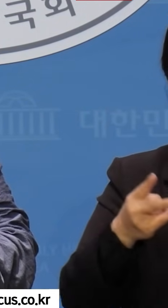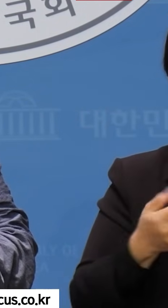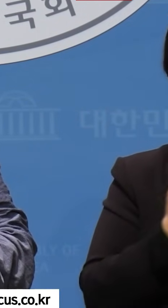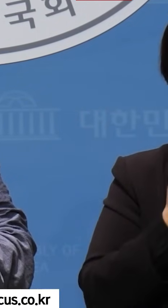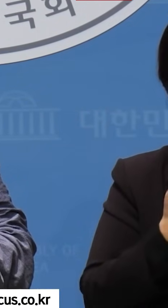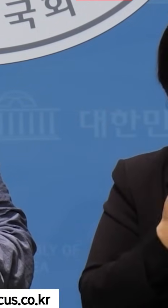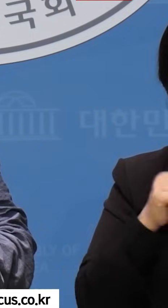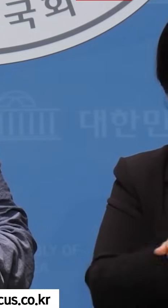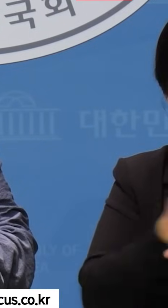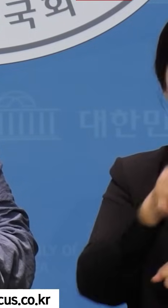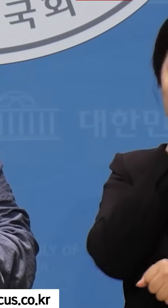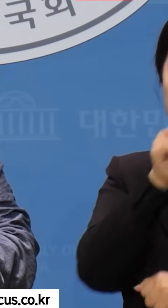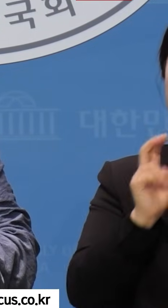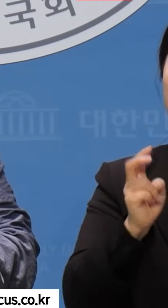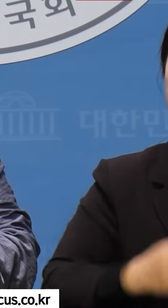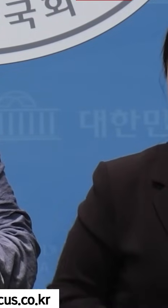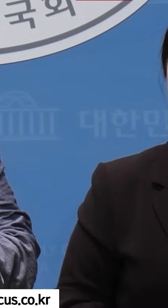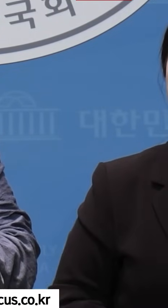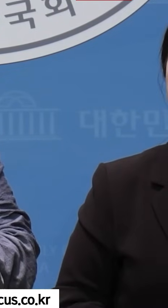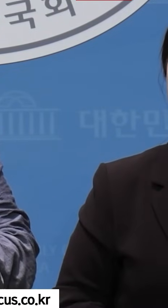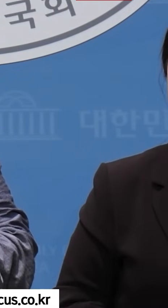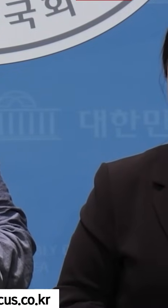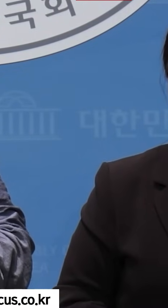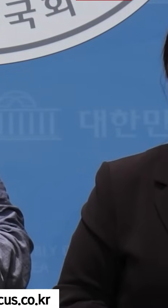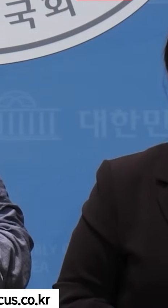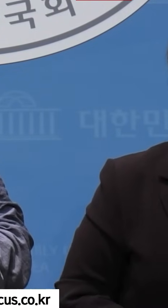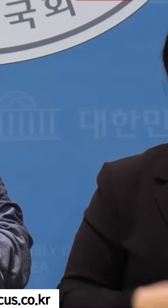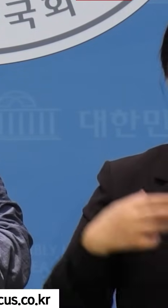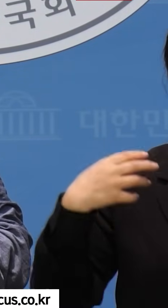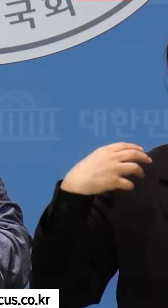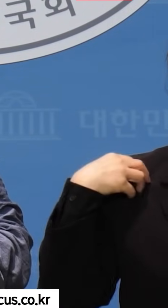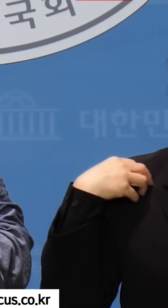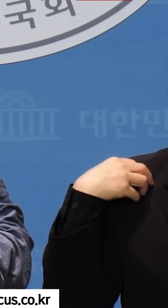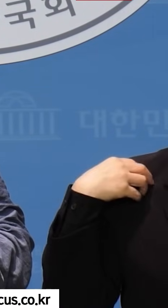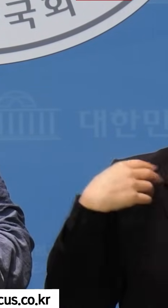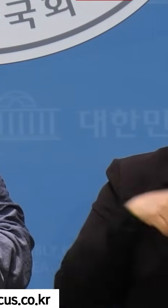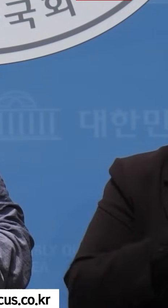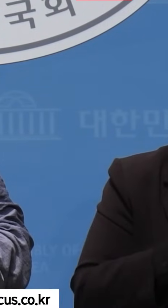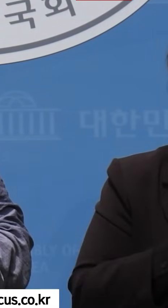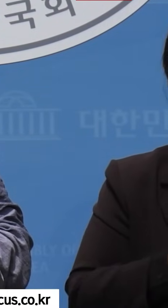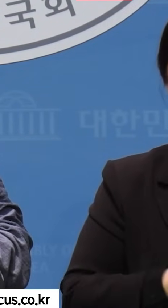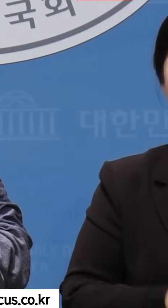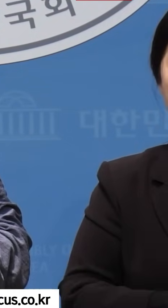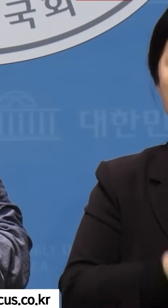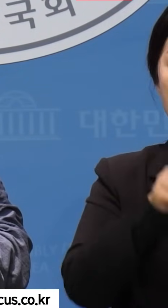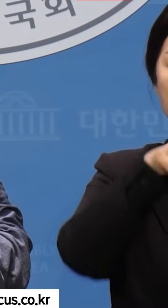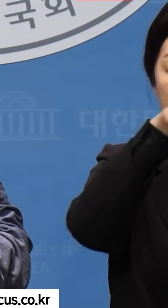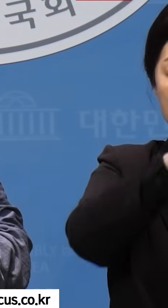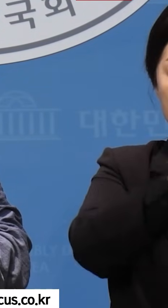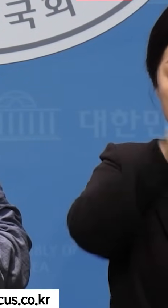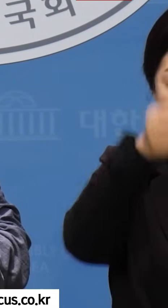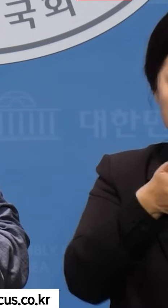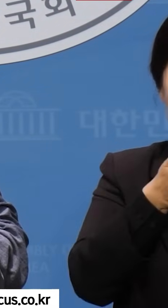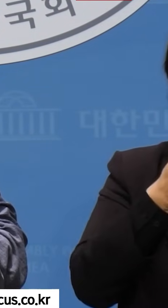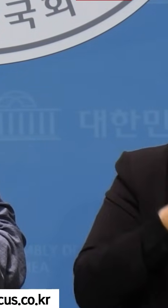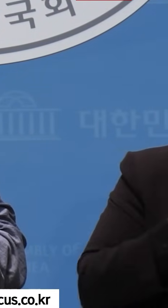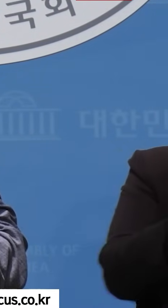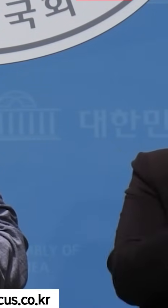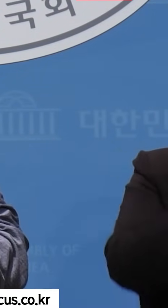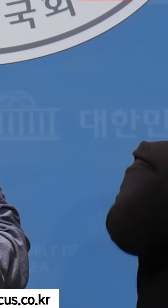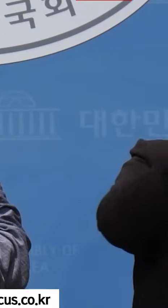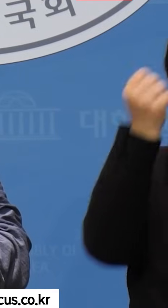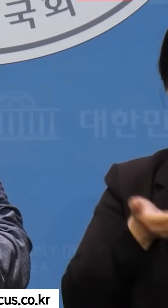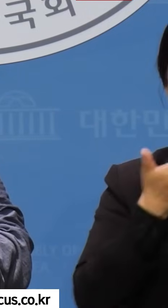있지 않겠습니까? 무려 경찰에 청구한 세 번의 영장을 기각했습니다. 그 휴대폰 안에 도대체